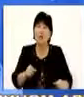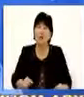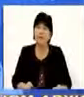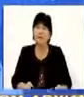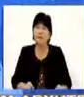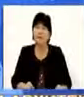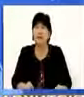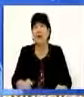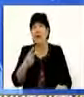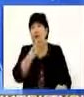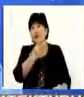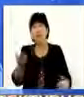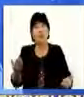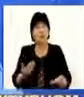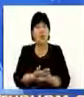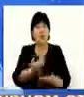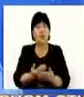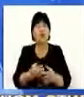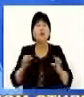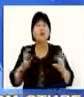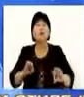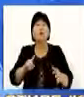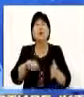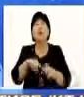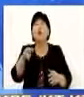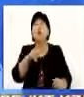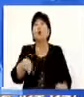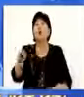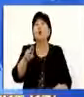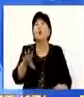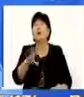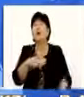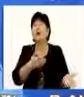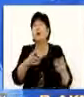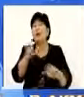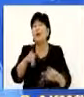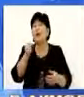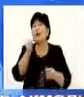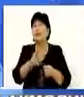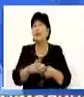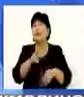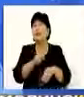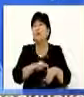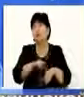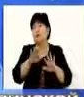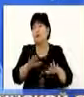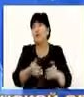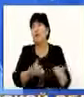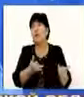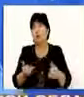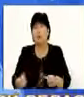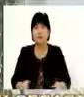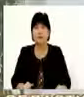вы смотрите новости прокурор города амура тасмагамбетов провел прием граждан центре правоохранительных услуг